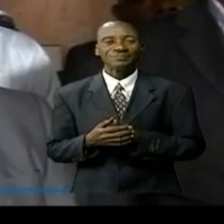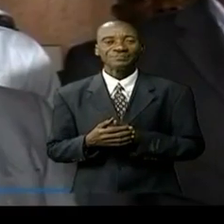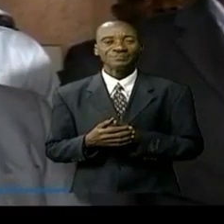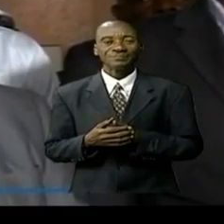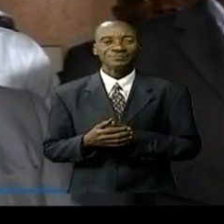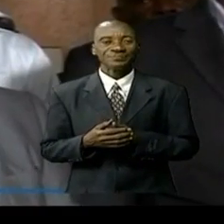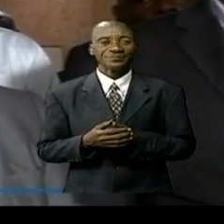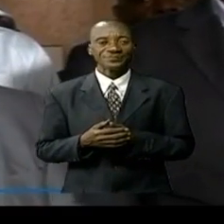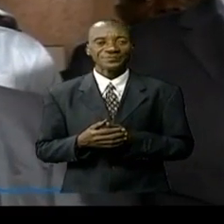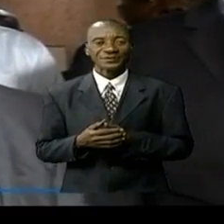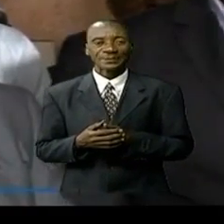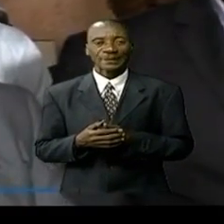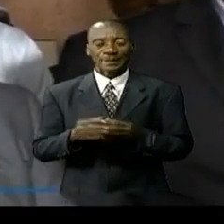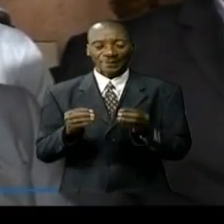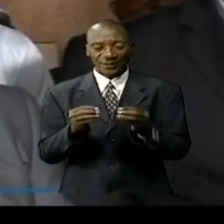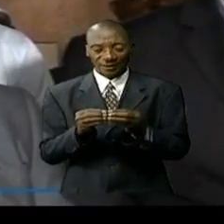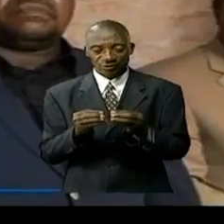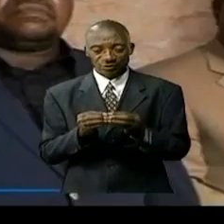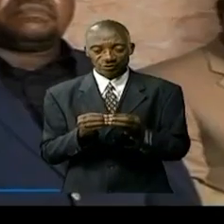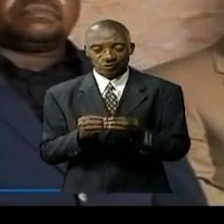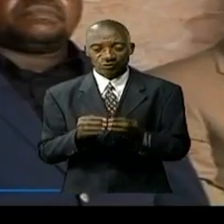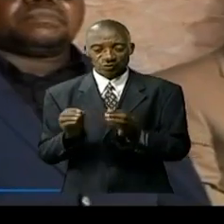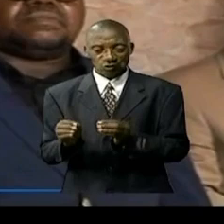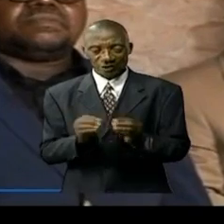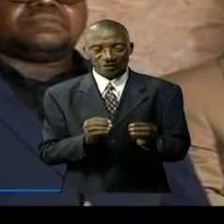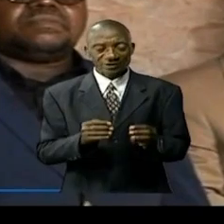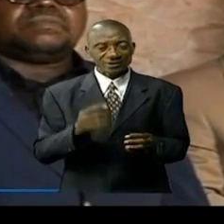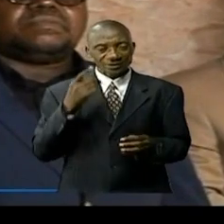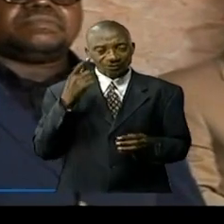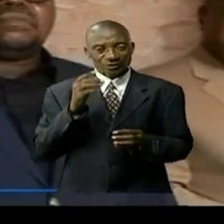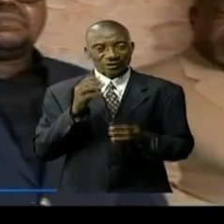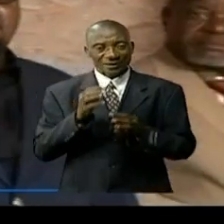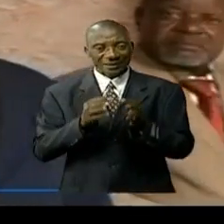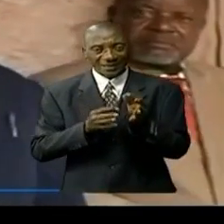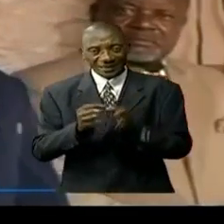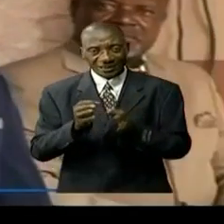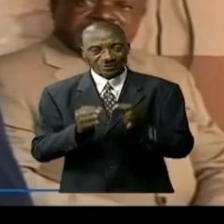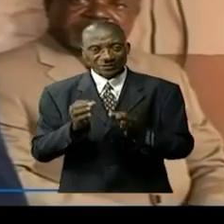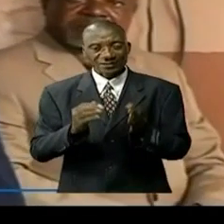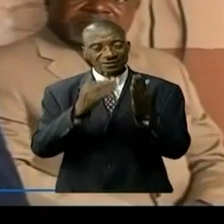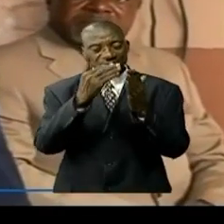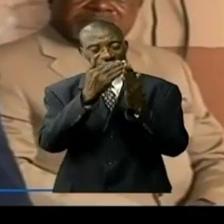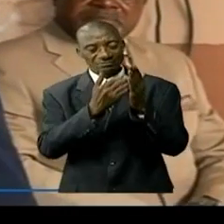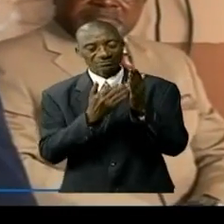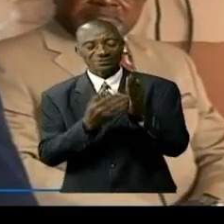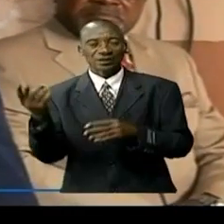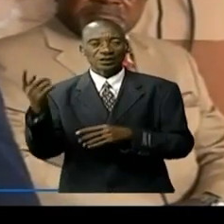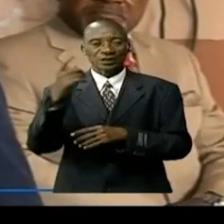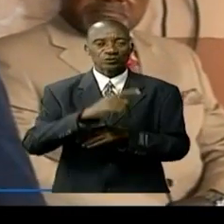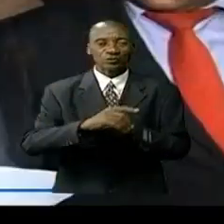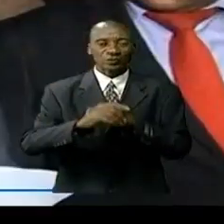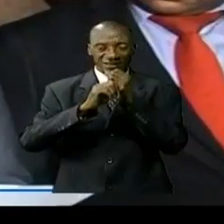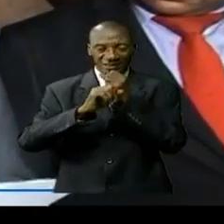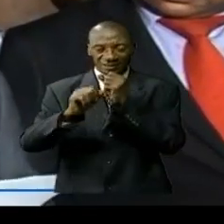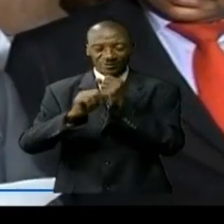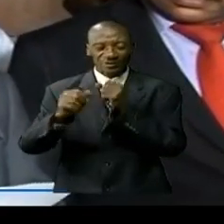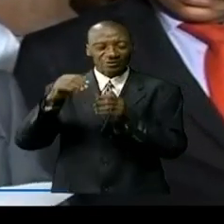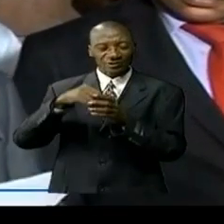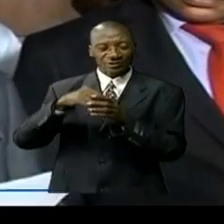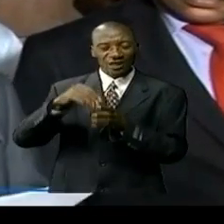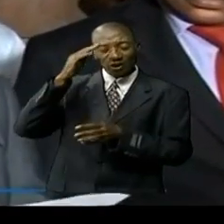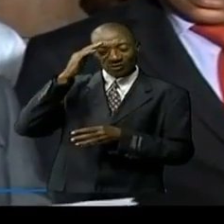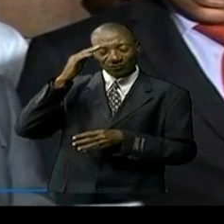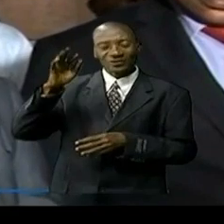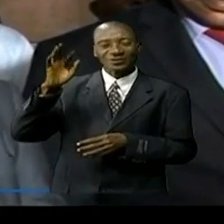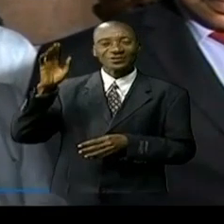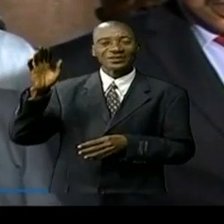cette rencontre organisée dans le but de mettre au point les derniers petits détails de la journée des sensibilisations qui se tiendra à l'université de